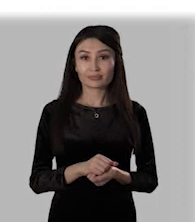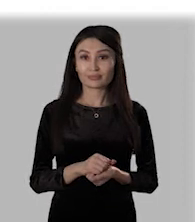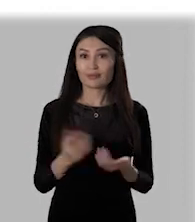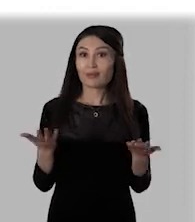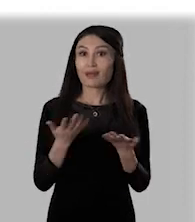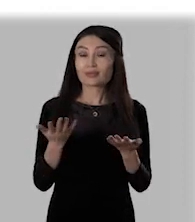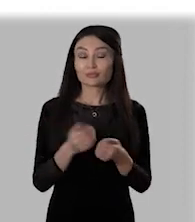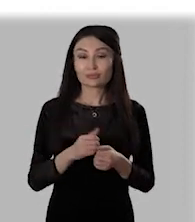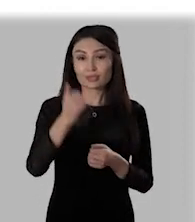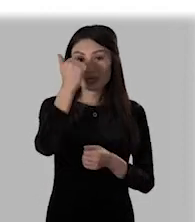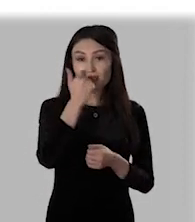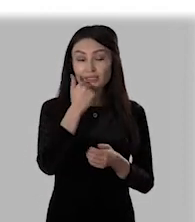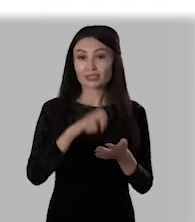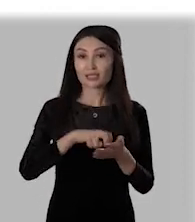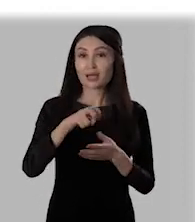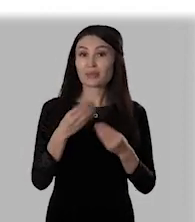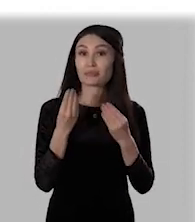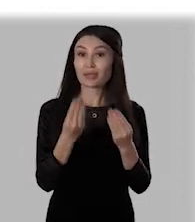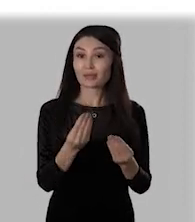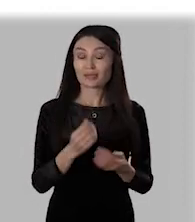Кайсы учурда ыраазычылык кат берилет?